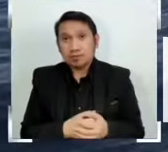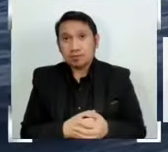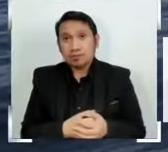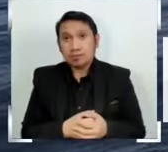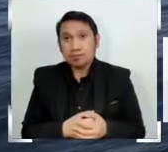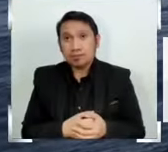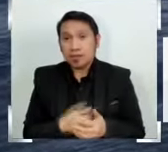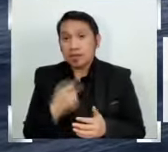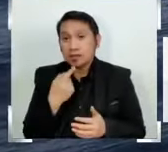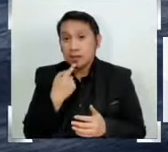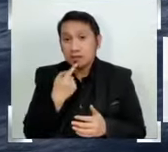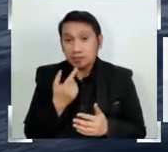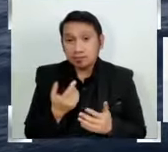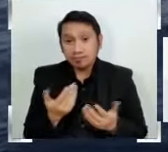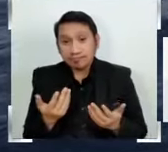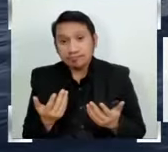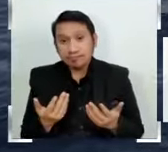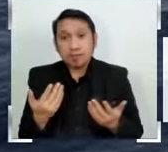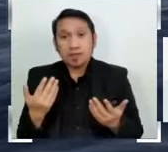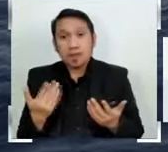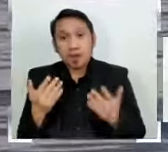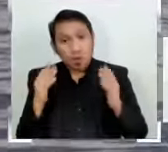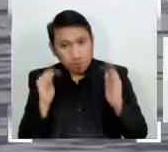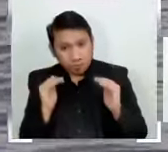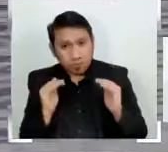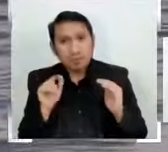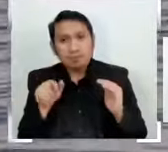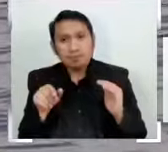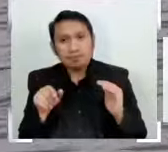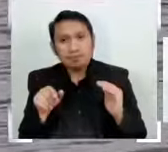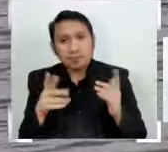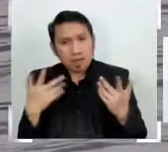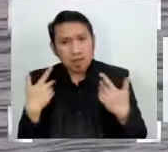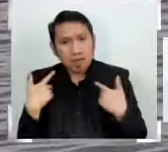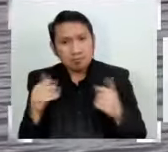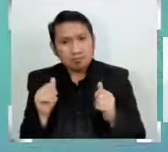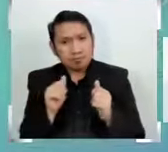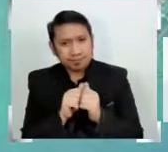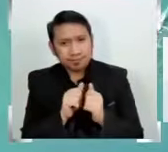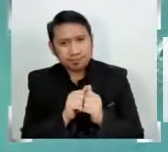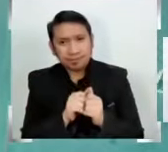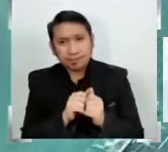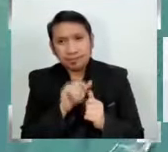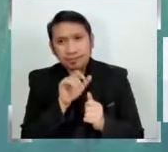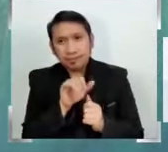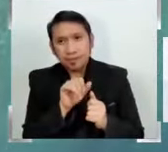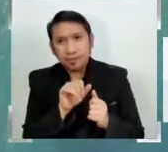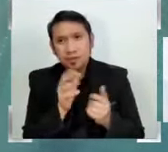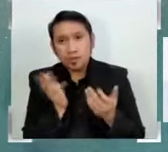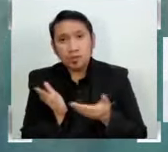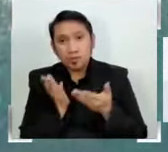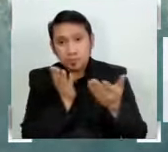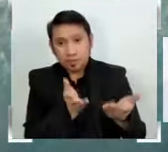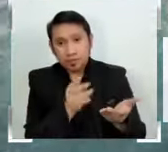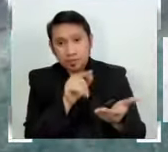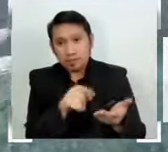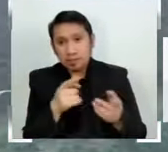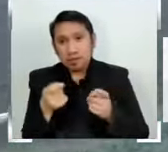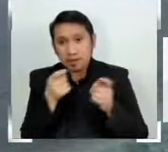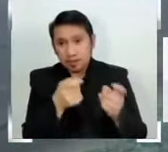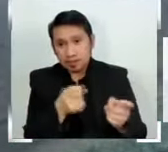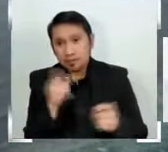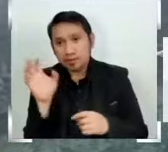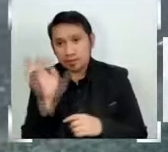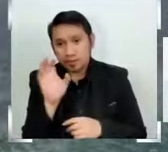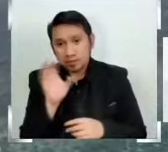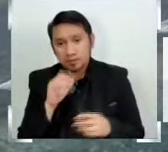Ayon naman sa ating itong koalisyon, umaasa pa rin silang makasama ang BRP Sierra Madre sa padadalhan ng handog. Pero hindi lang